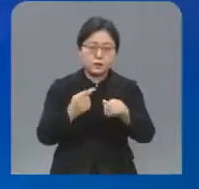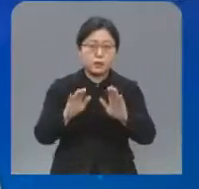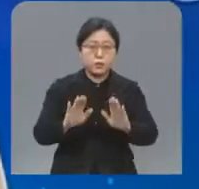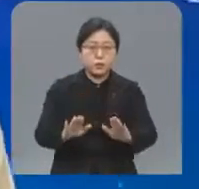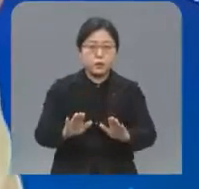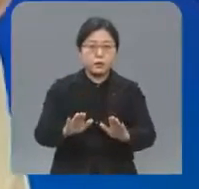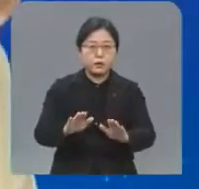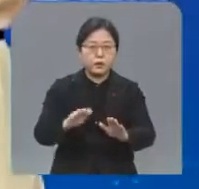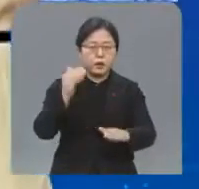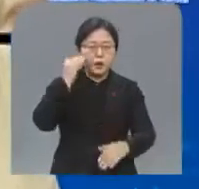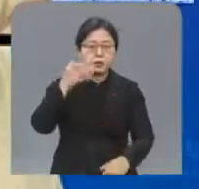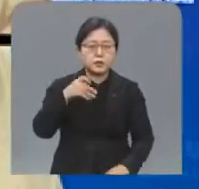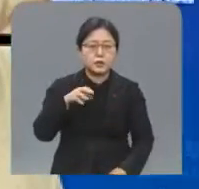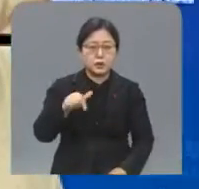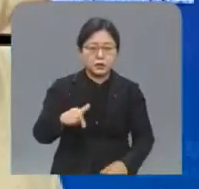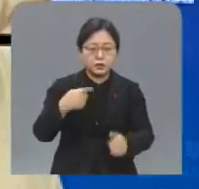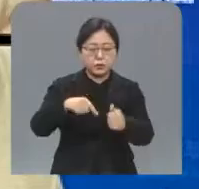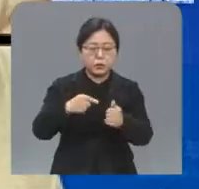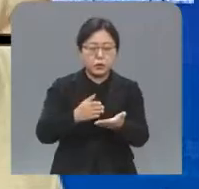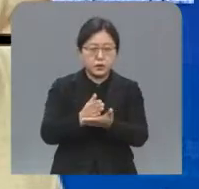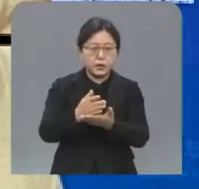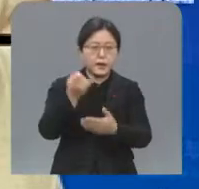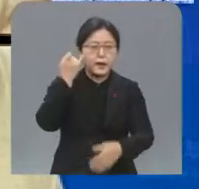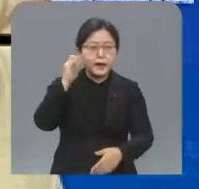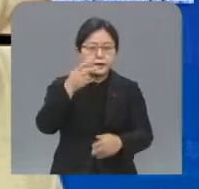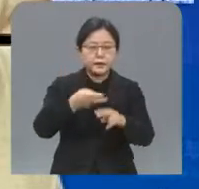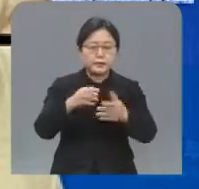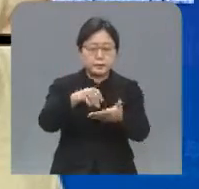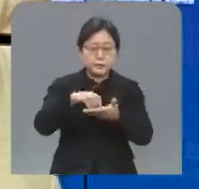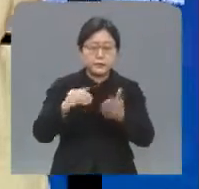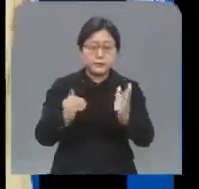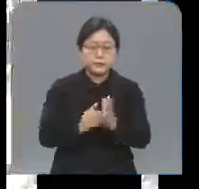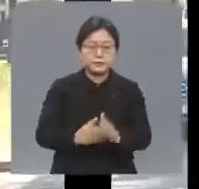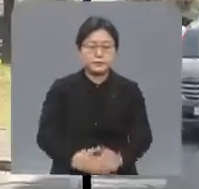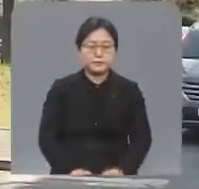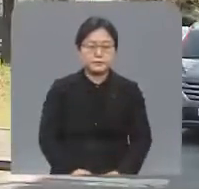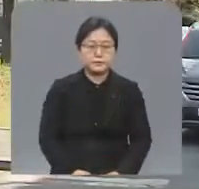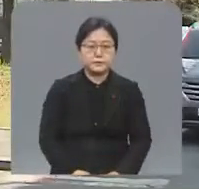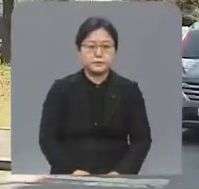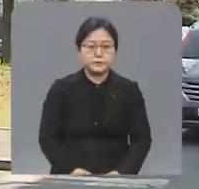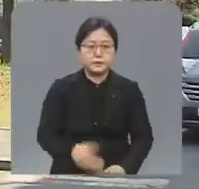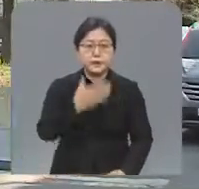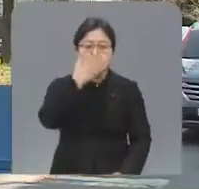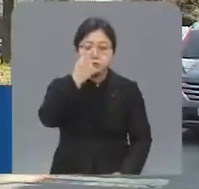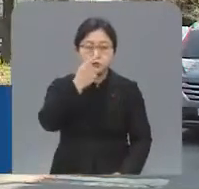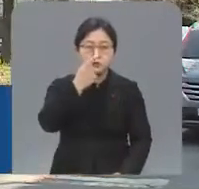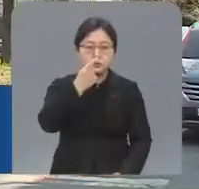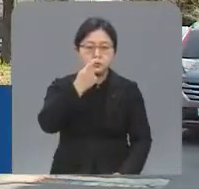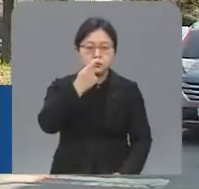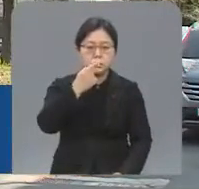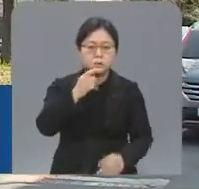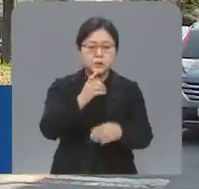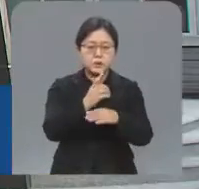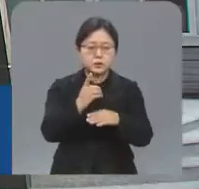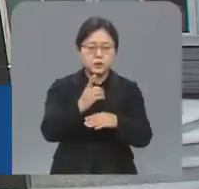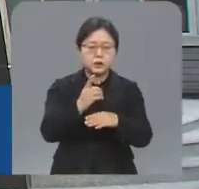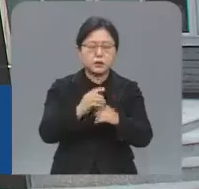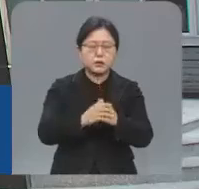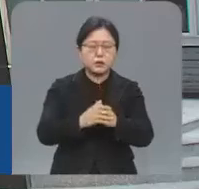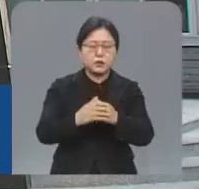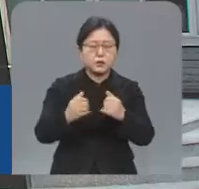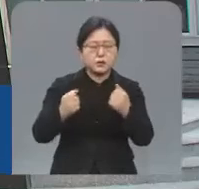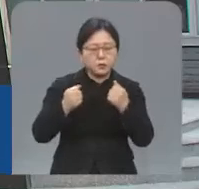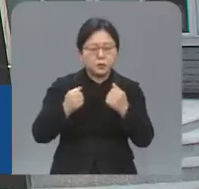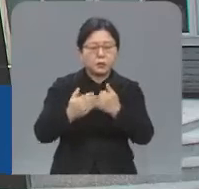올해도 한국 창의력 교육학회 아이디어 상을 수상했습니다 순천시가 디지털 헬스케어 와 암